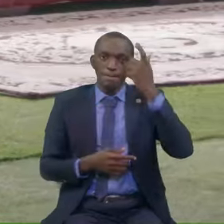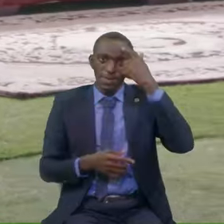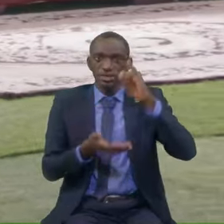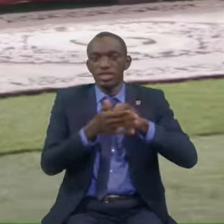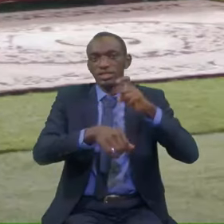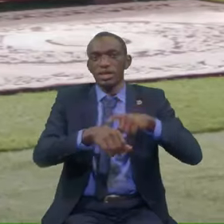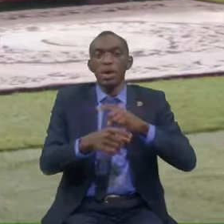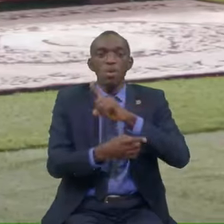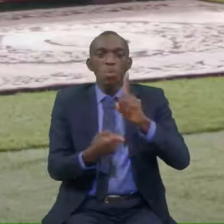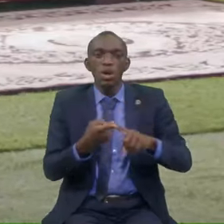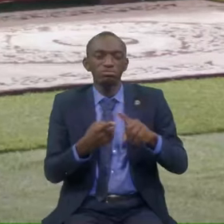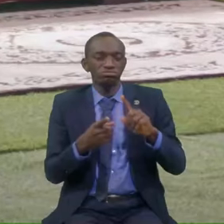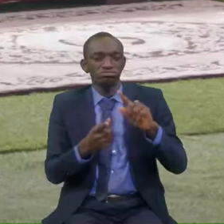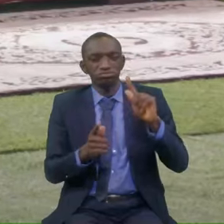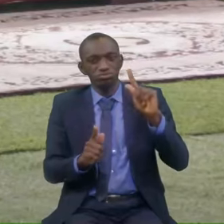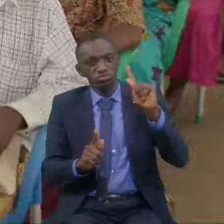épreuves viennent,